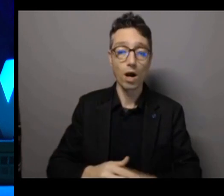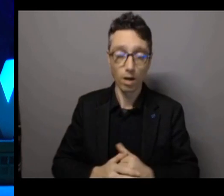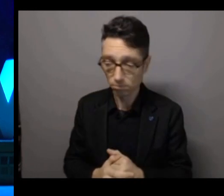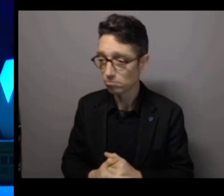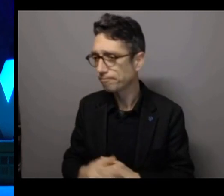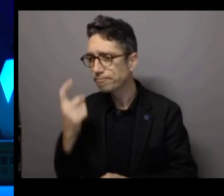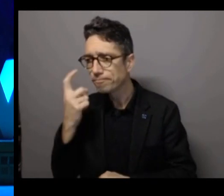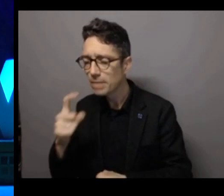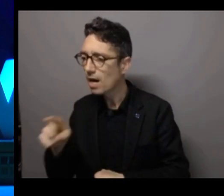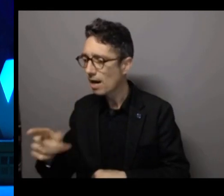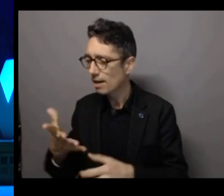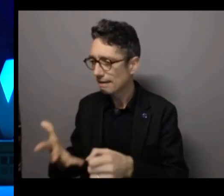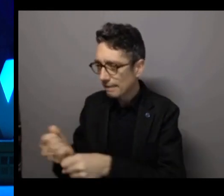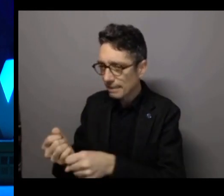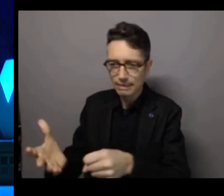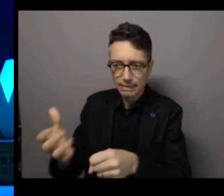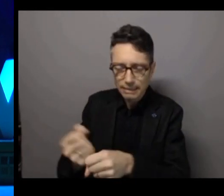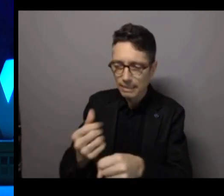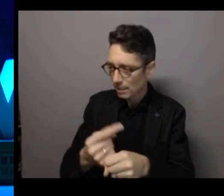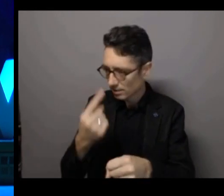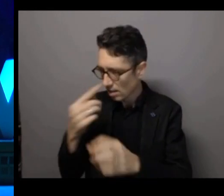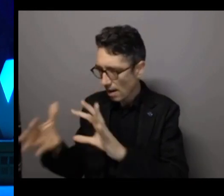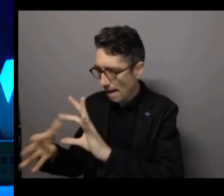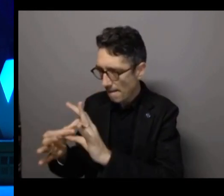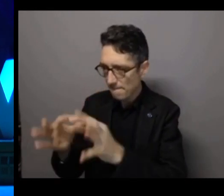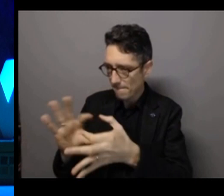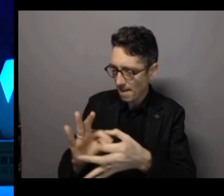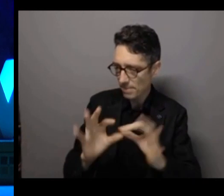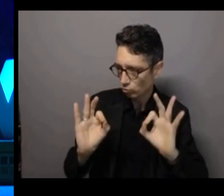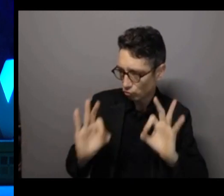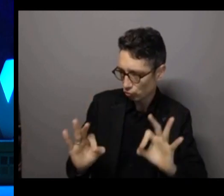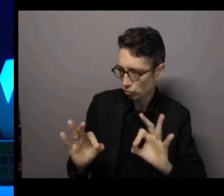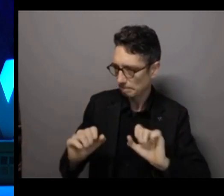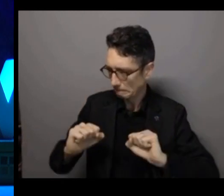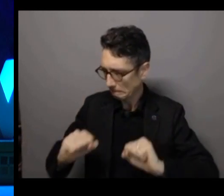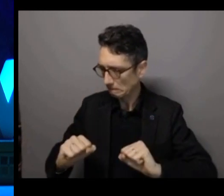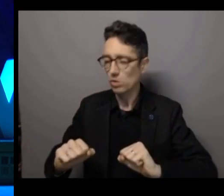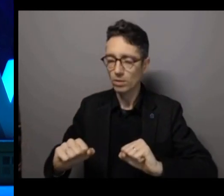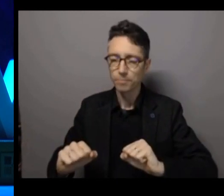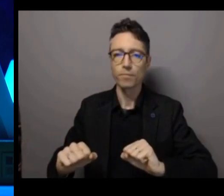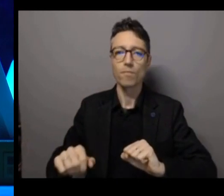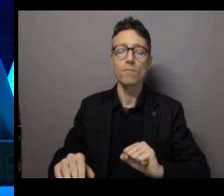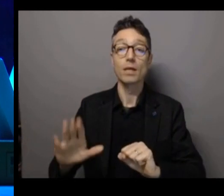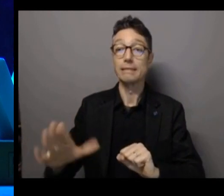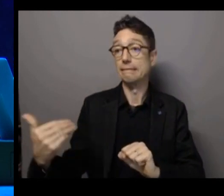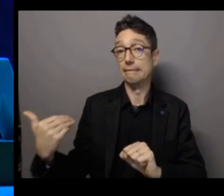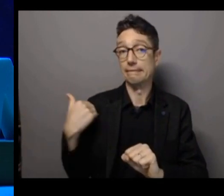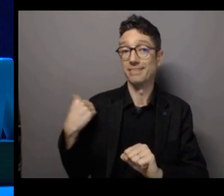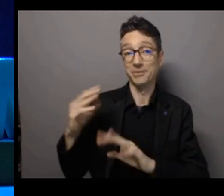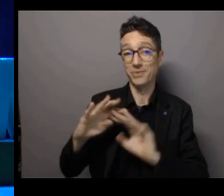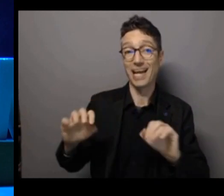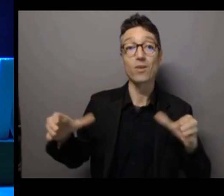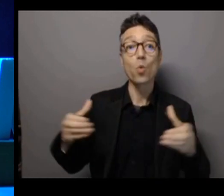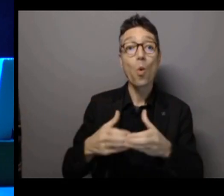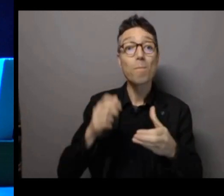solide. Alors j'espère que effectivement les remontées ont été très intéressantes. Encore ce week-end, ce groupe d'experts bénévoles que je